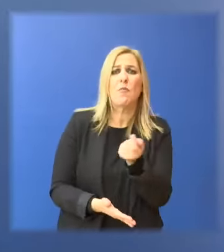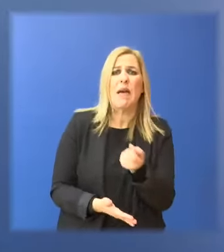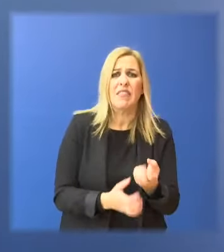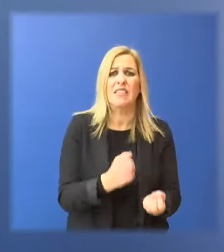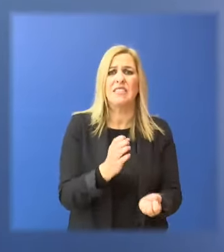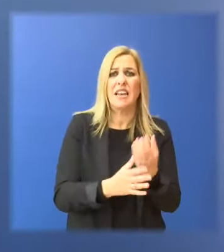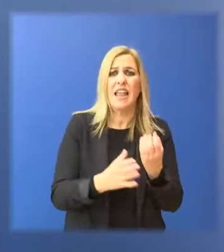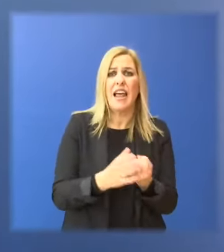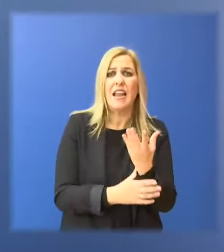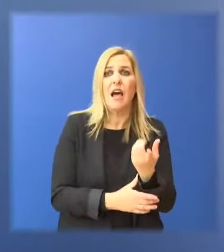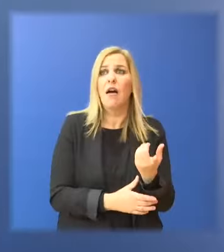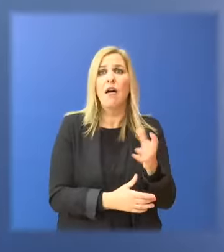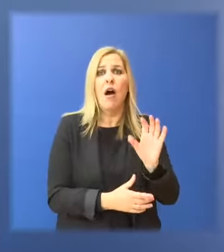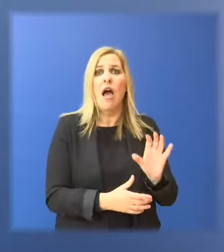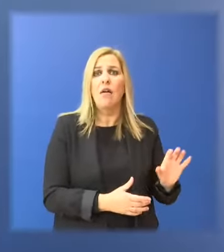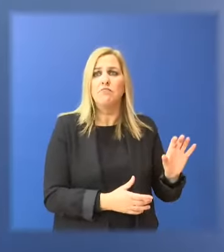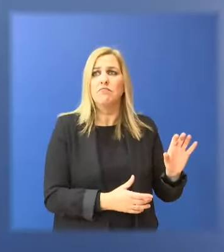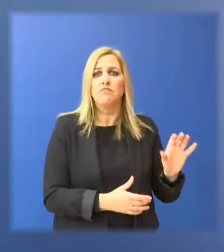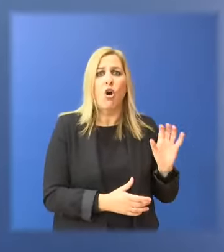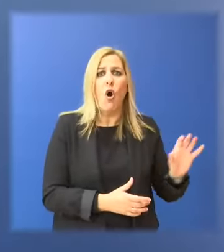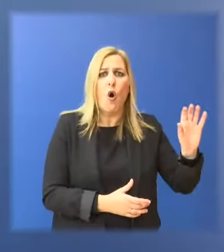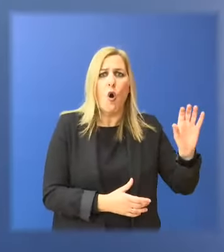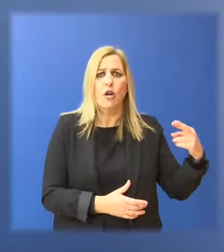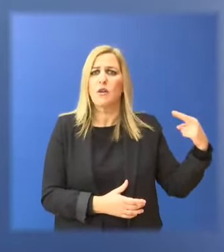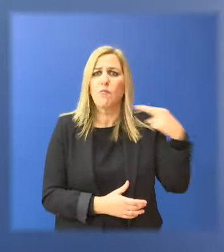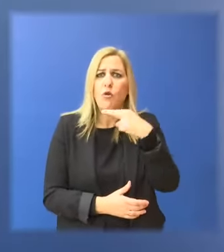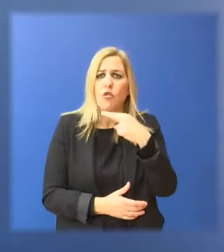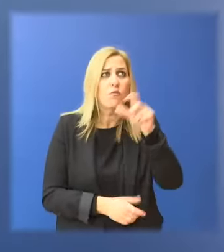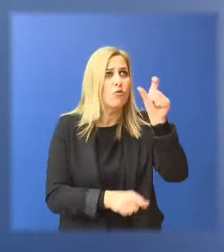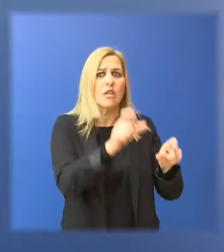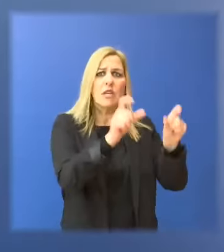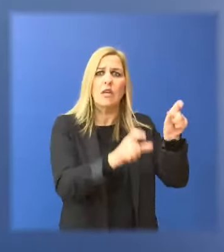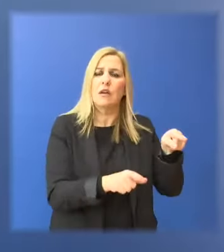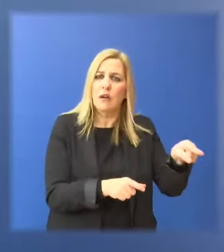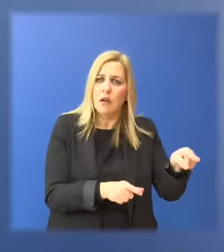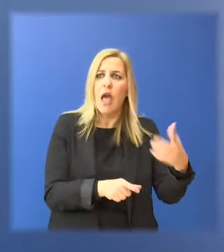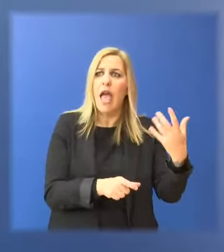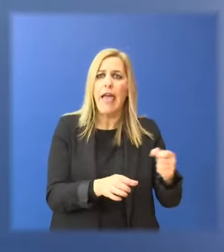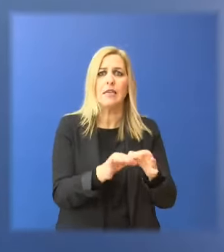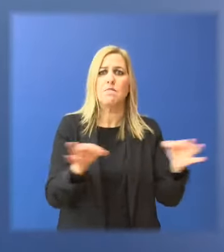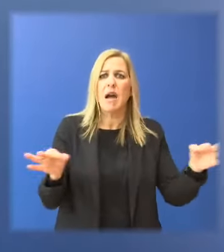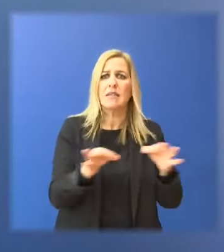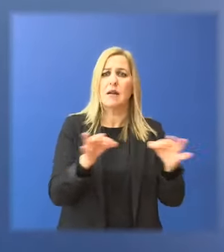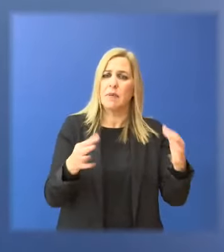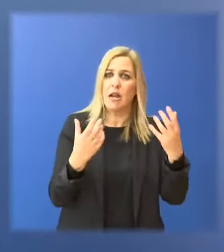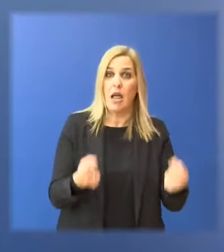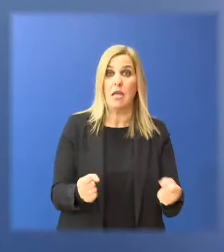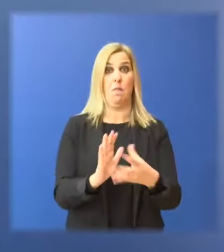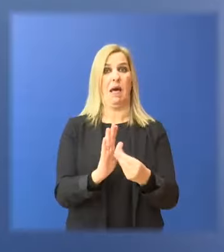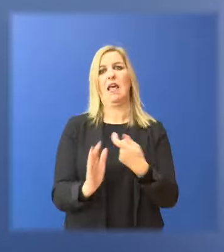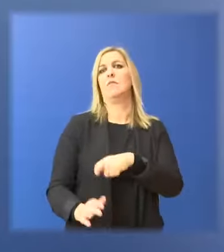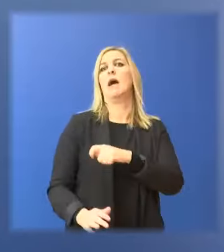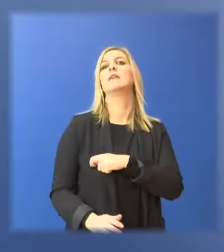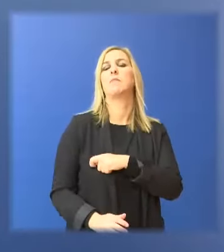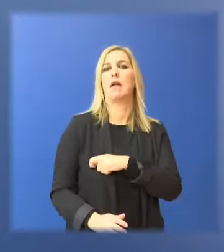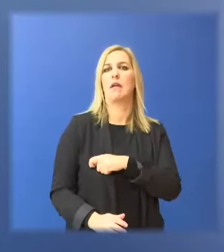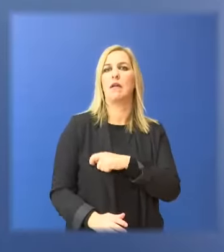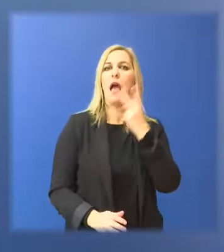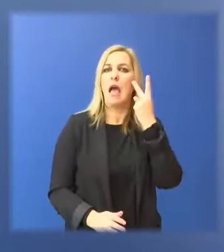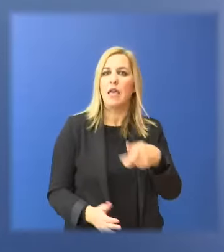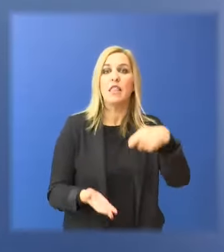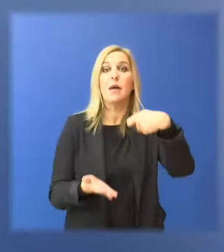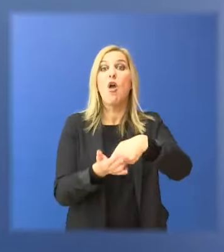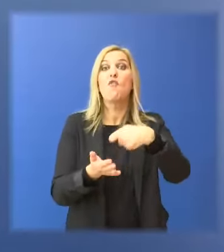παρεμβάσεων των άλλων πρωθυπουργών, όλων των υπόλοιπων χρόνων, όπως κάνει και η ελληνική κυβέρνηση. Κάποιες φορές ακούμε, όπως στην Ισπανία, να αυξάνονται και κάποιοι